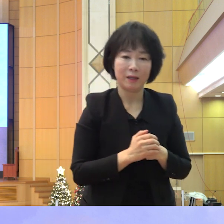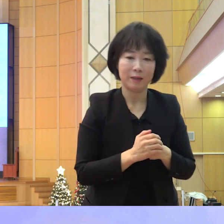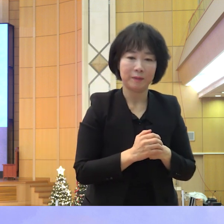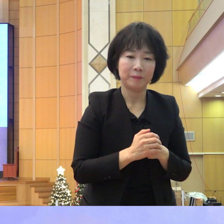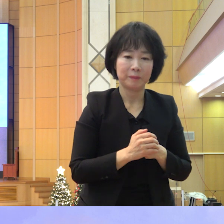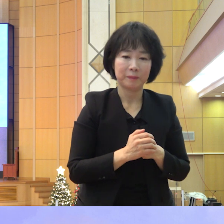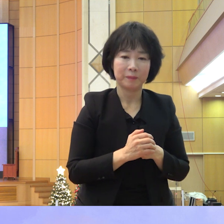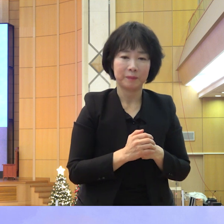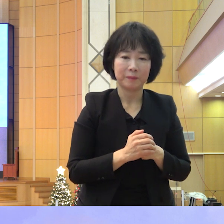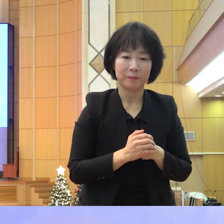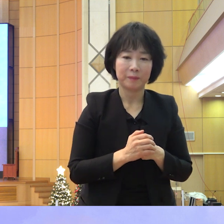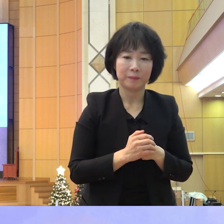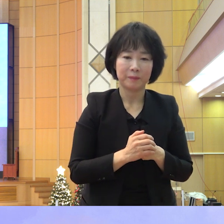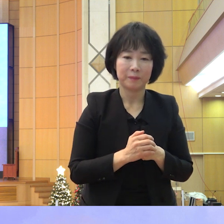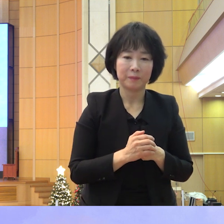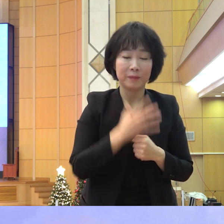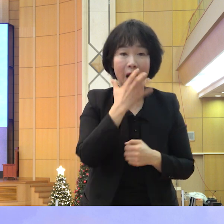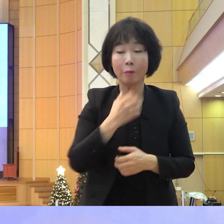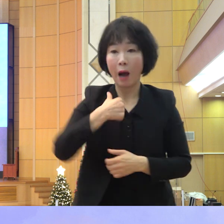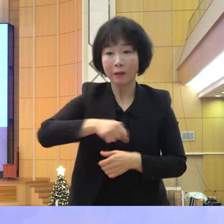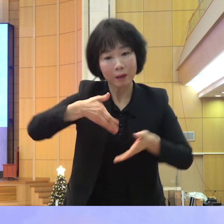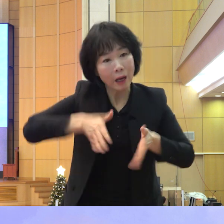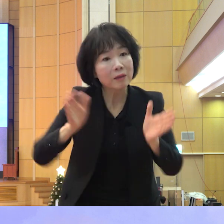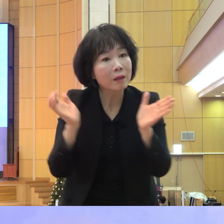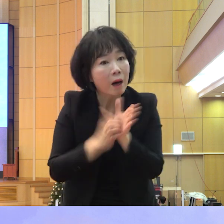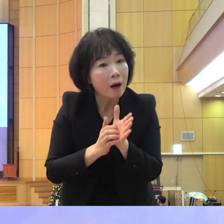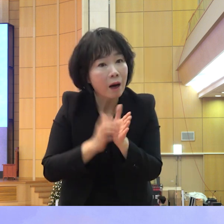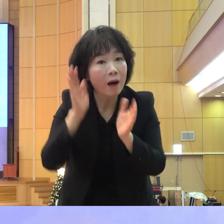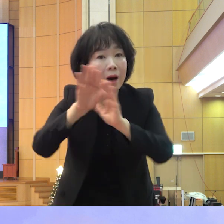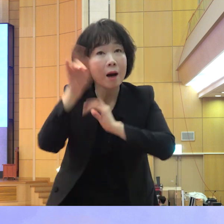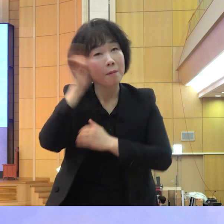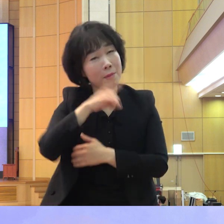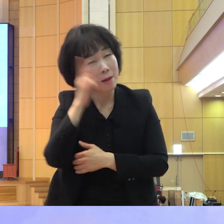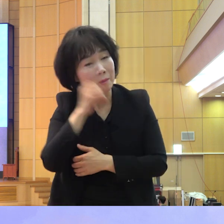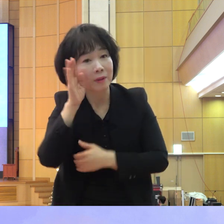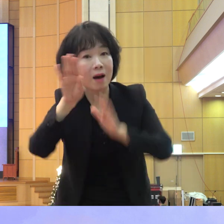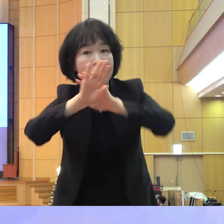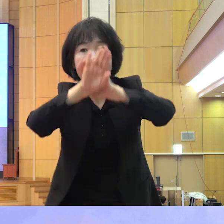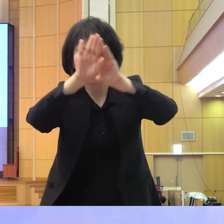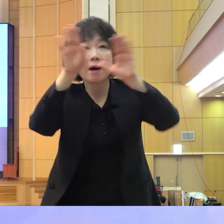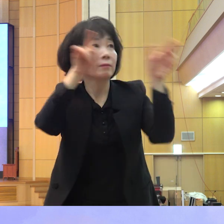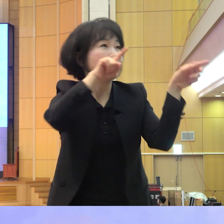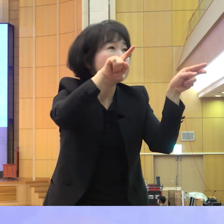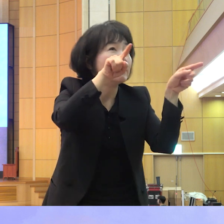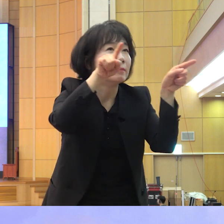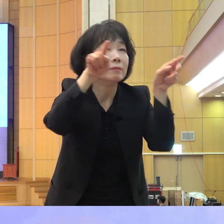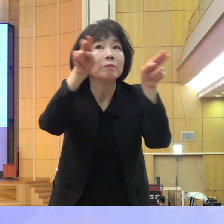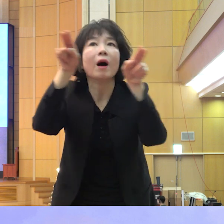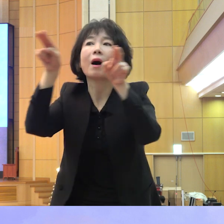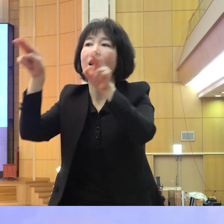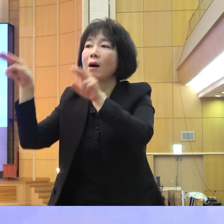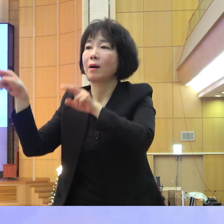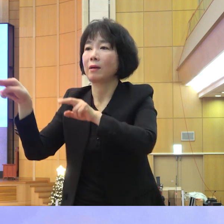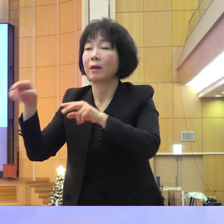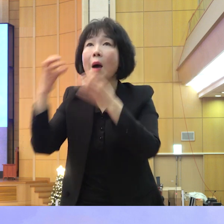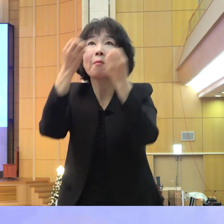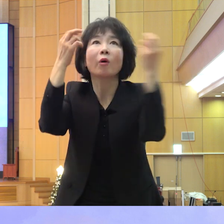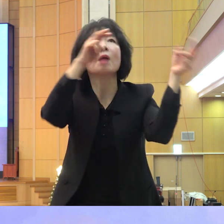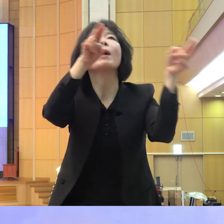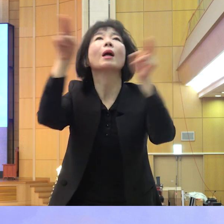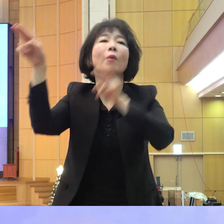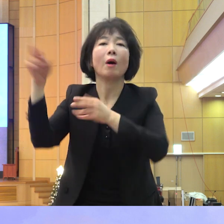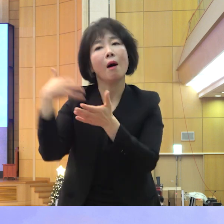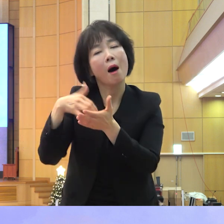얻는데 하늘의 무별, 셀 수 없는 무별을 바라보라 그랬다니까. 그러니까 밤만 되면 그냥 밤마다 하늘의 별을